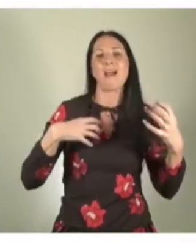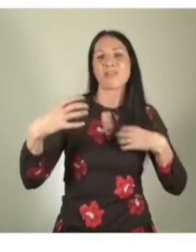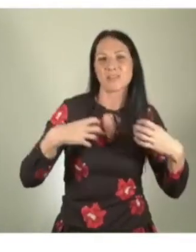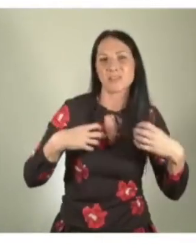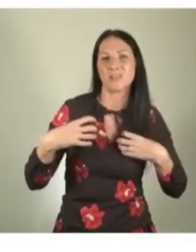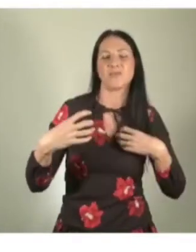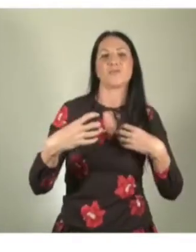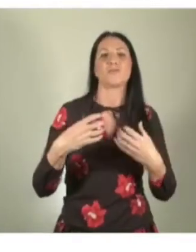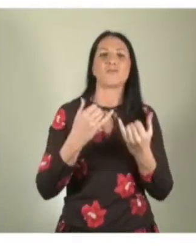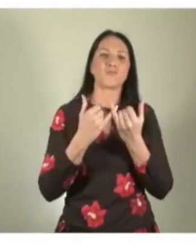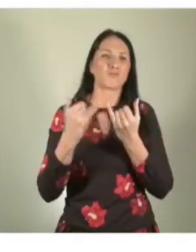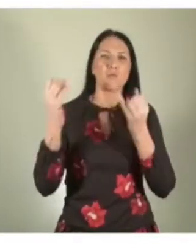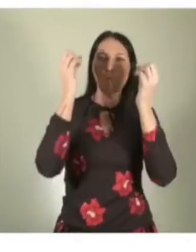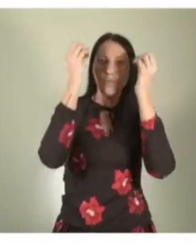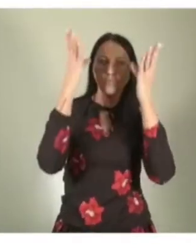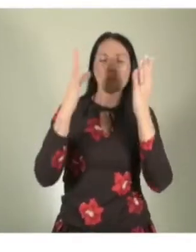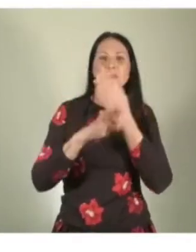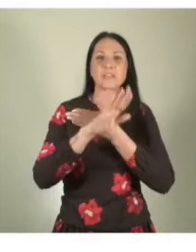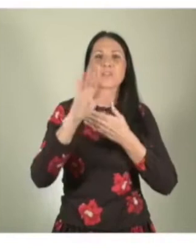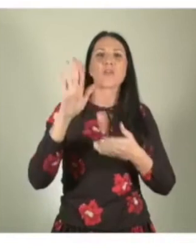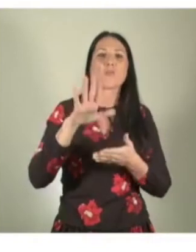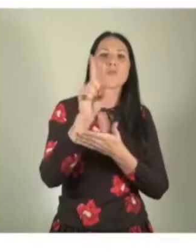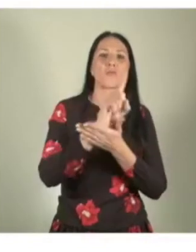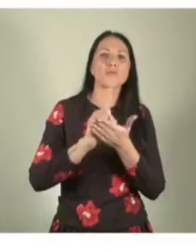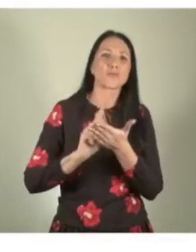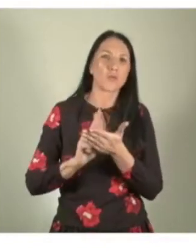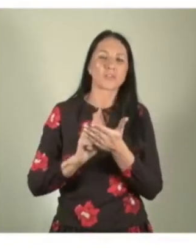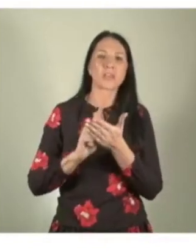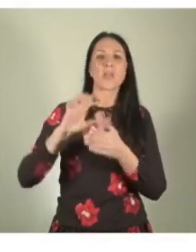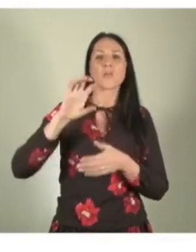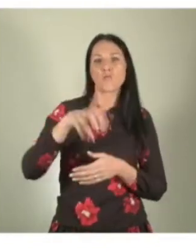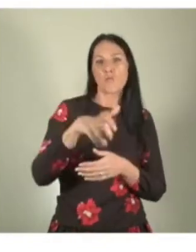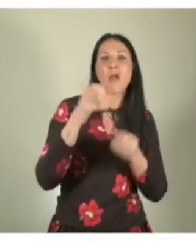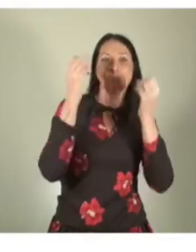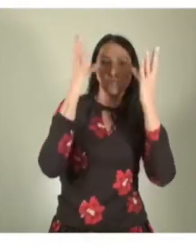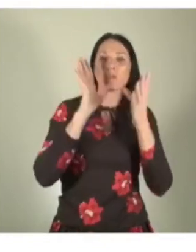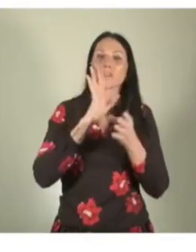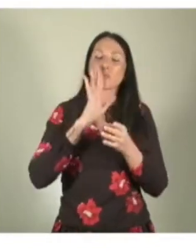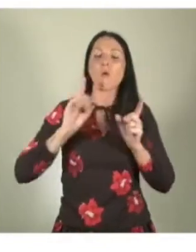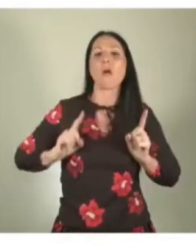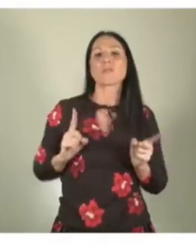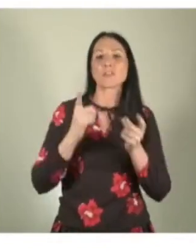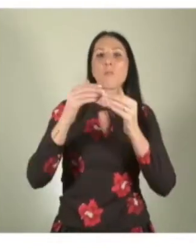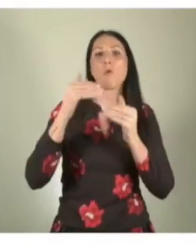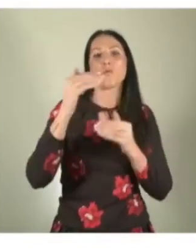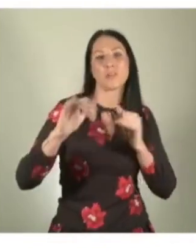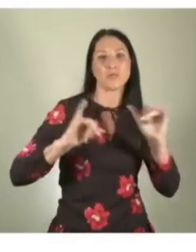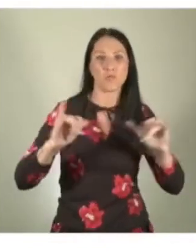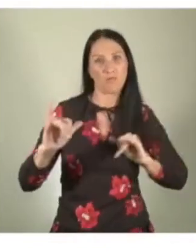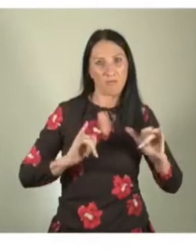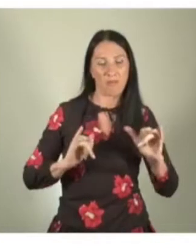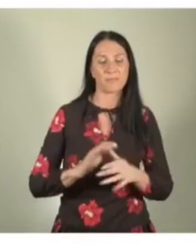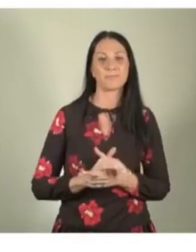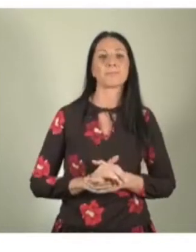dziedziny kultury, przedstawicieli dolnośląskich instytucji kultury, a także organizacji pozarządowych działających na polu